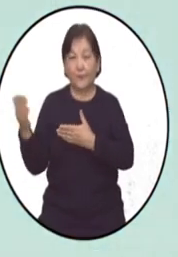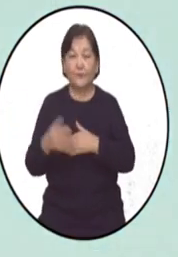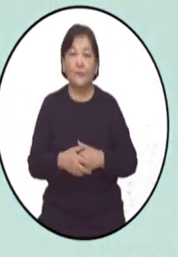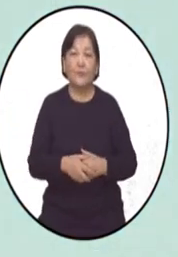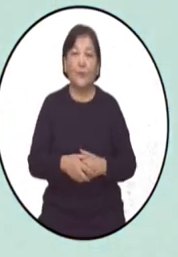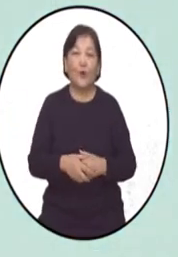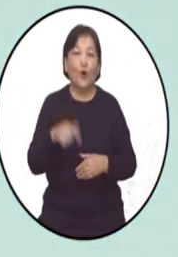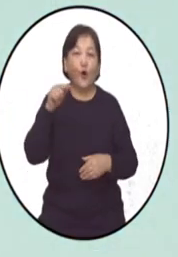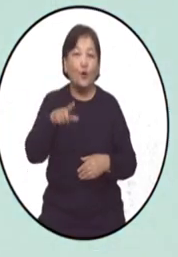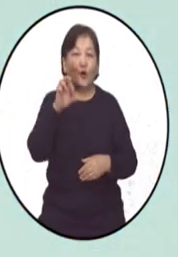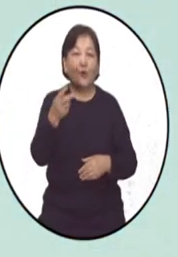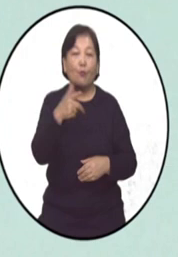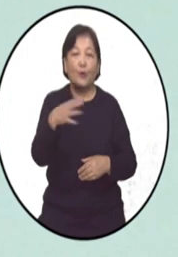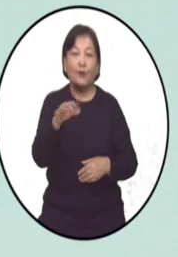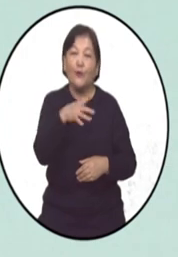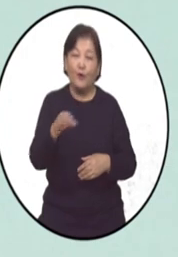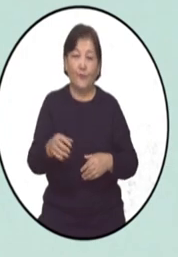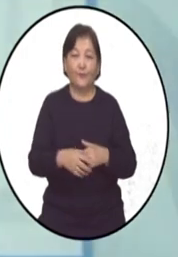За одоо бодлого бол